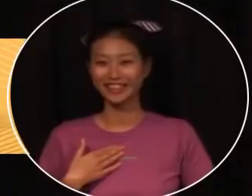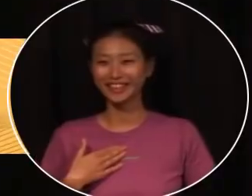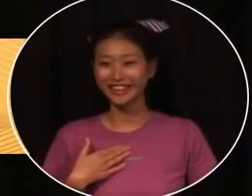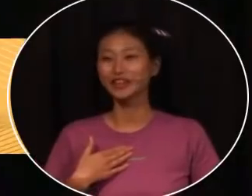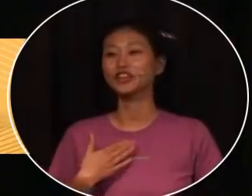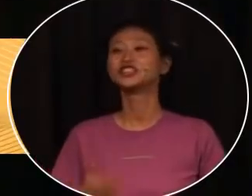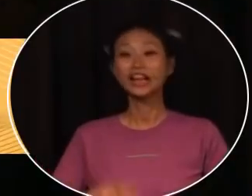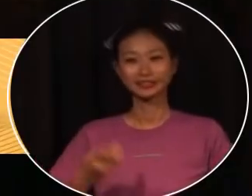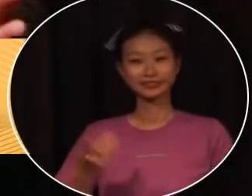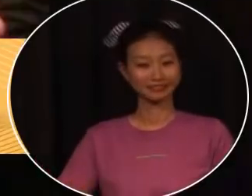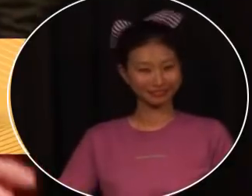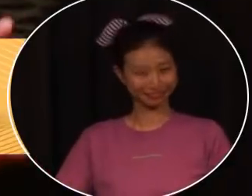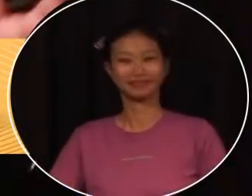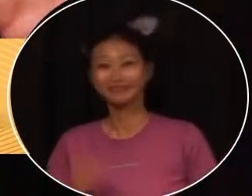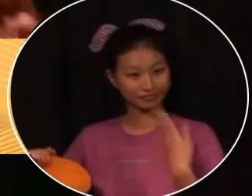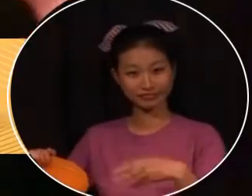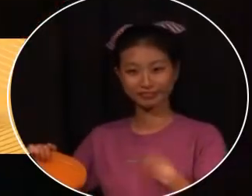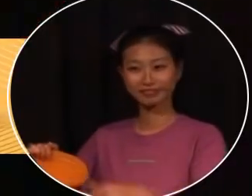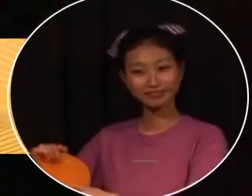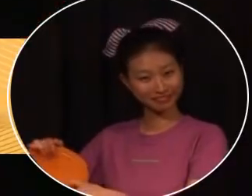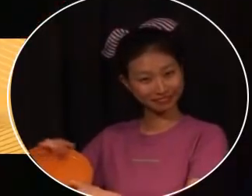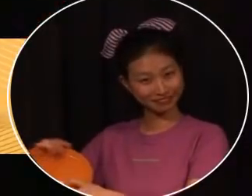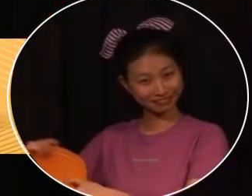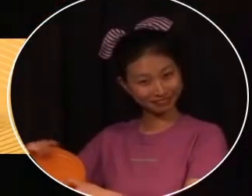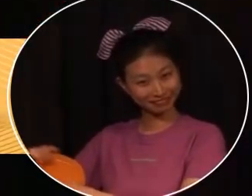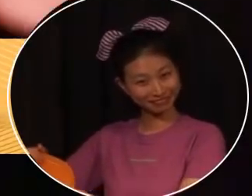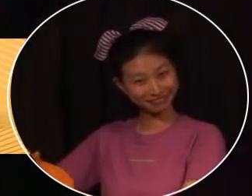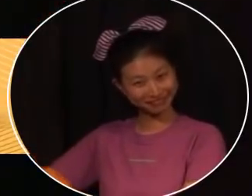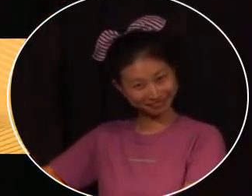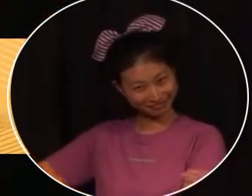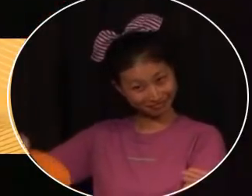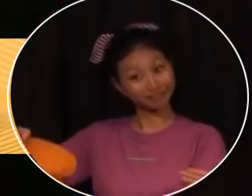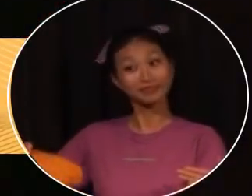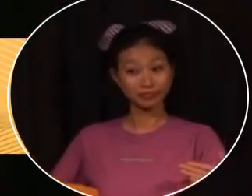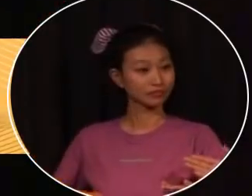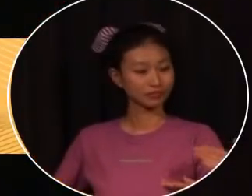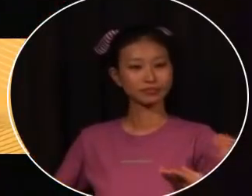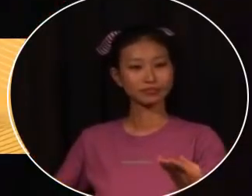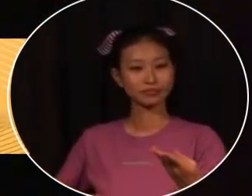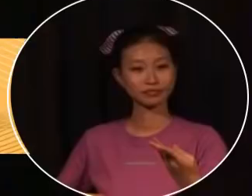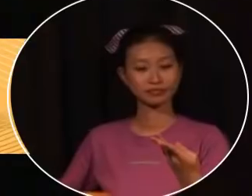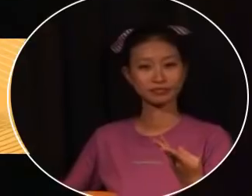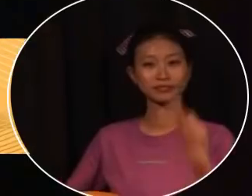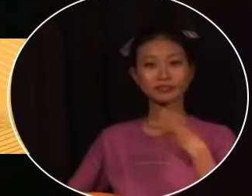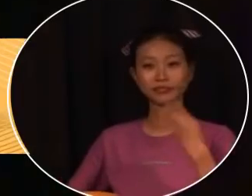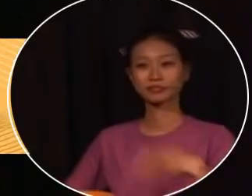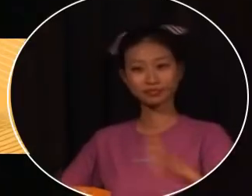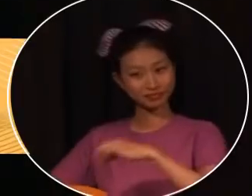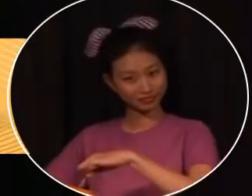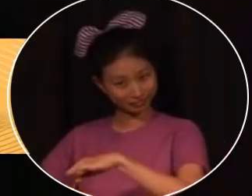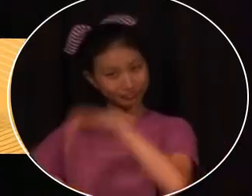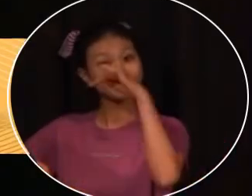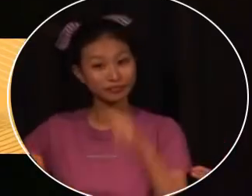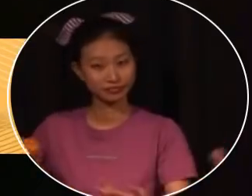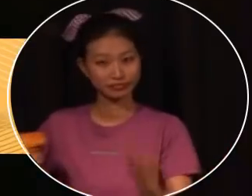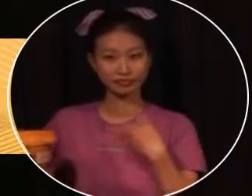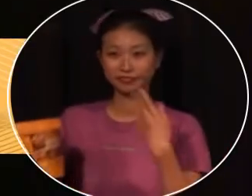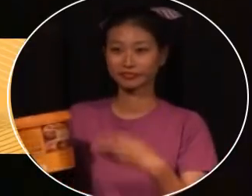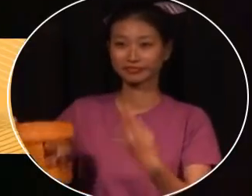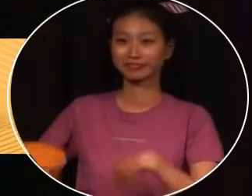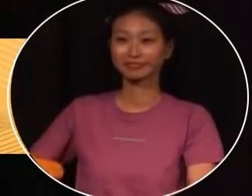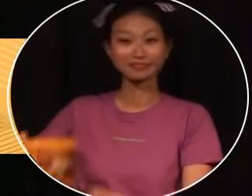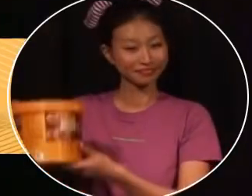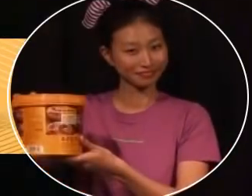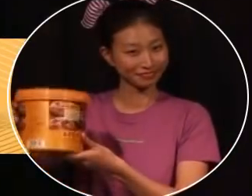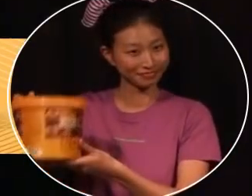好，其实刚刚很开心可以在这样场合跟我的对手林阿君去了解彼此的一些想法。那刚刚说了这么多呢，其